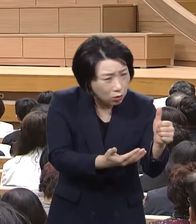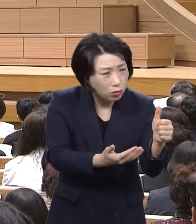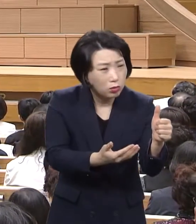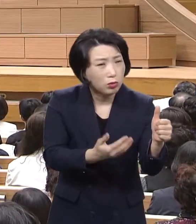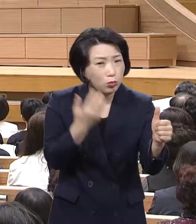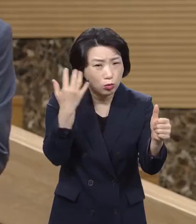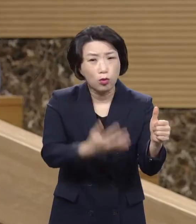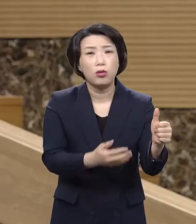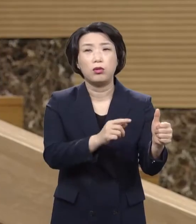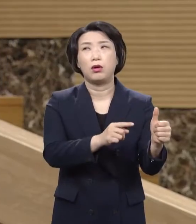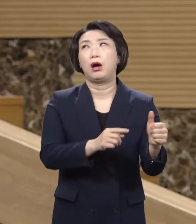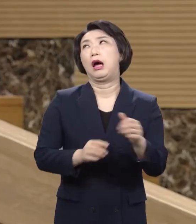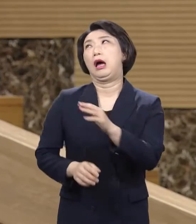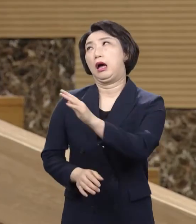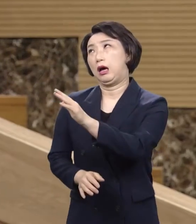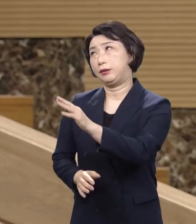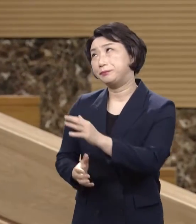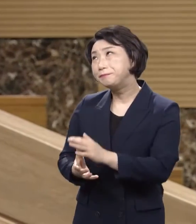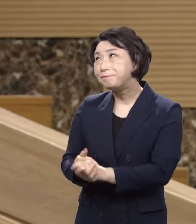거야.